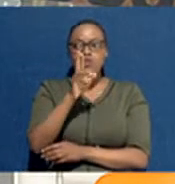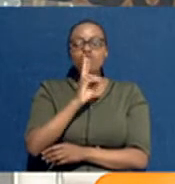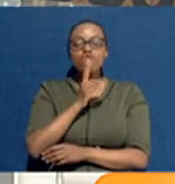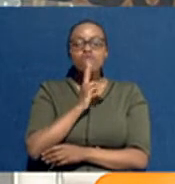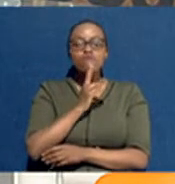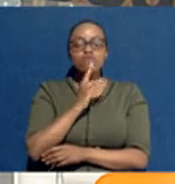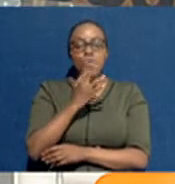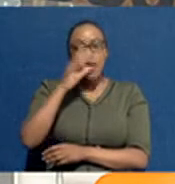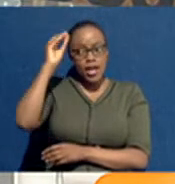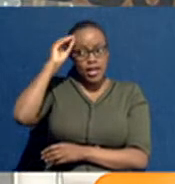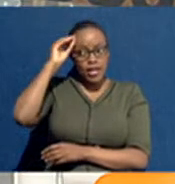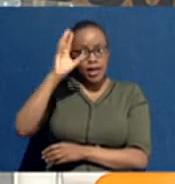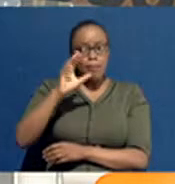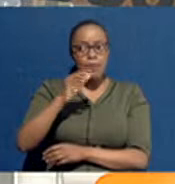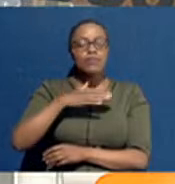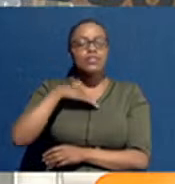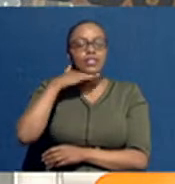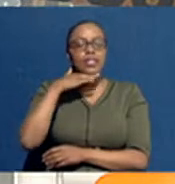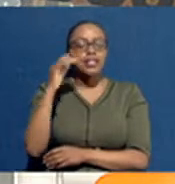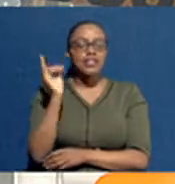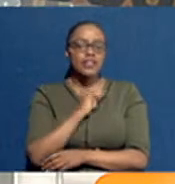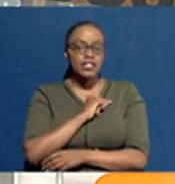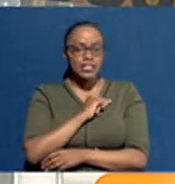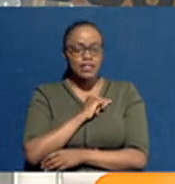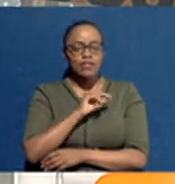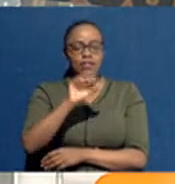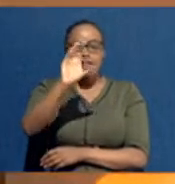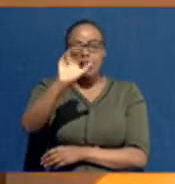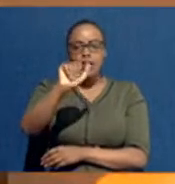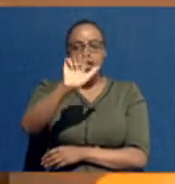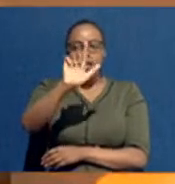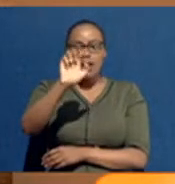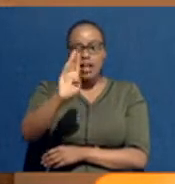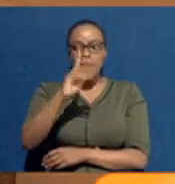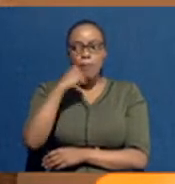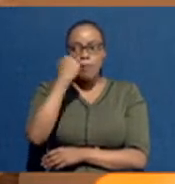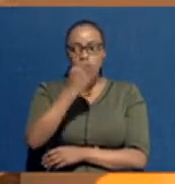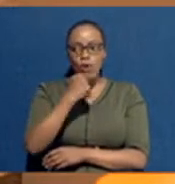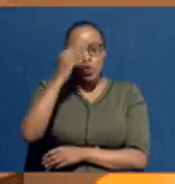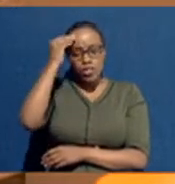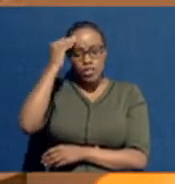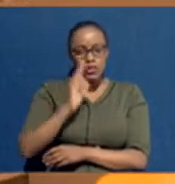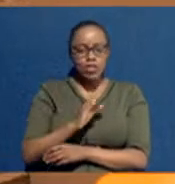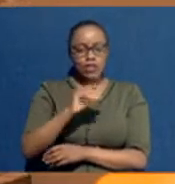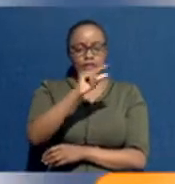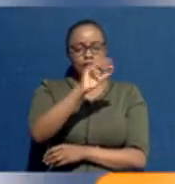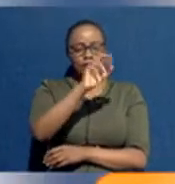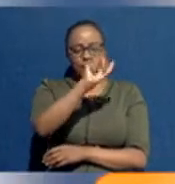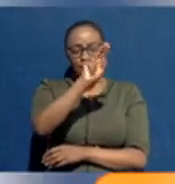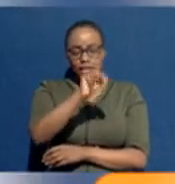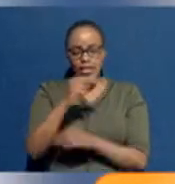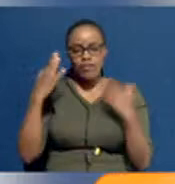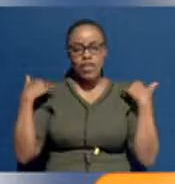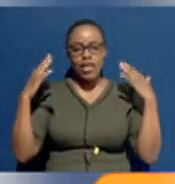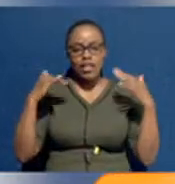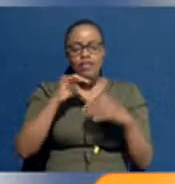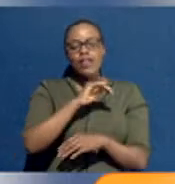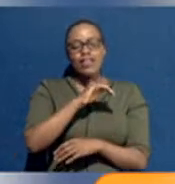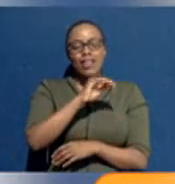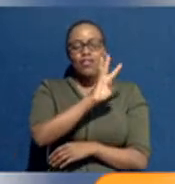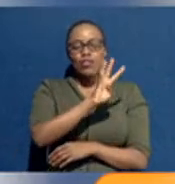katika kaunti ya Kiambu ameaga dunia. Caleb Odanga ambaye alikuwa mwanafunzi wa shule ya Green Angels mtaani Githurai